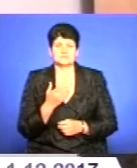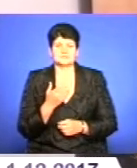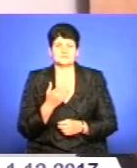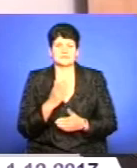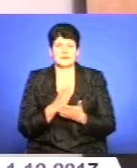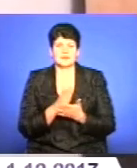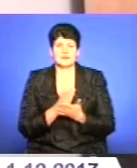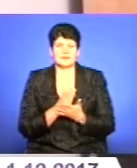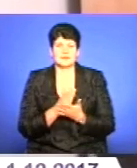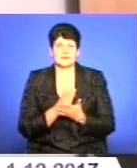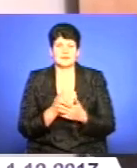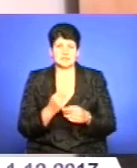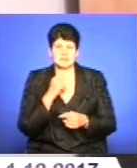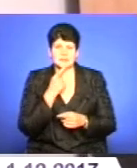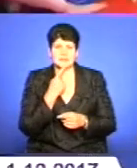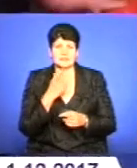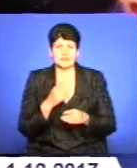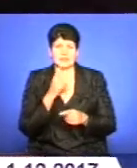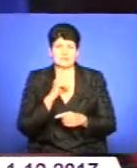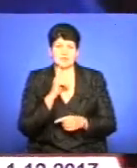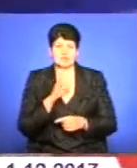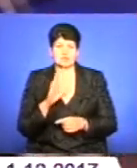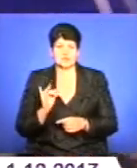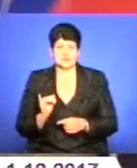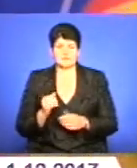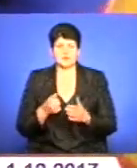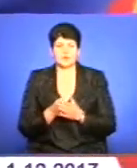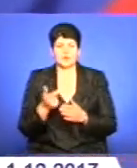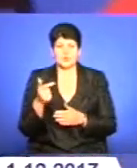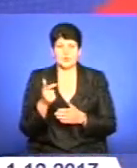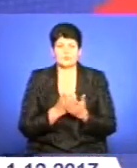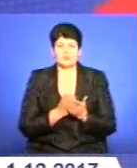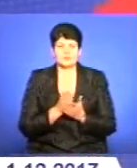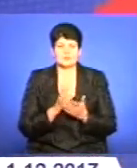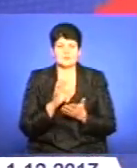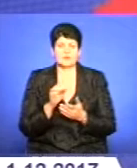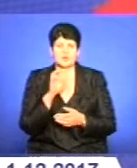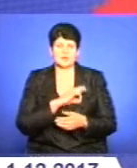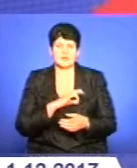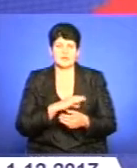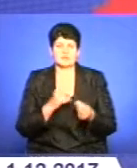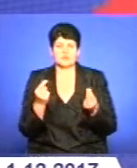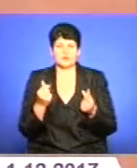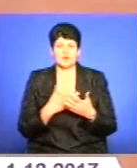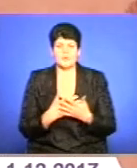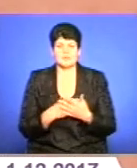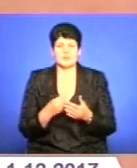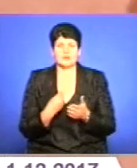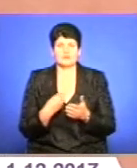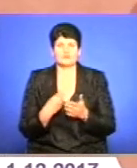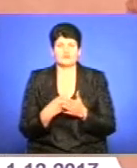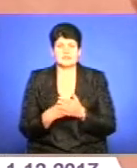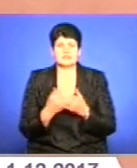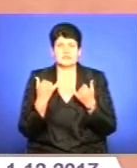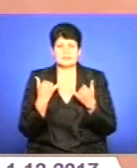є. Складності, ну, вони тимчасові. До грудня послугами центру люди користувалися за кошти проекту «Громадський бюджет».